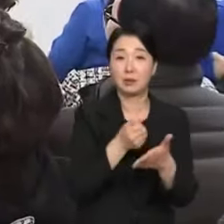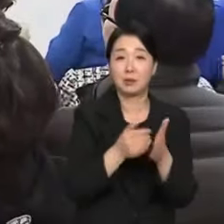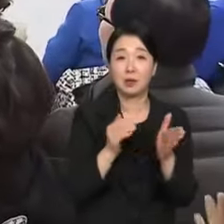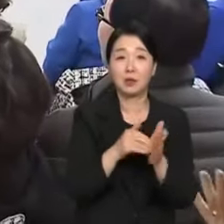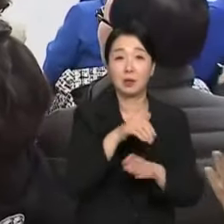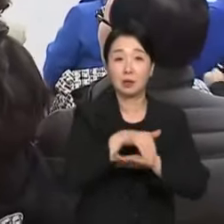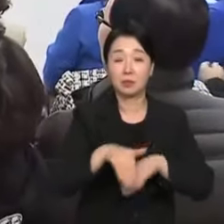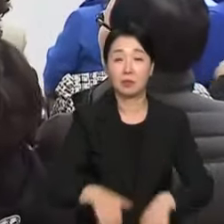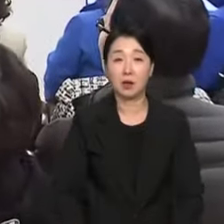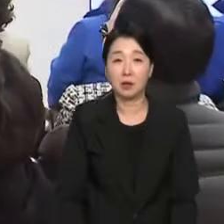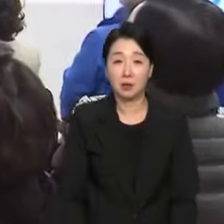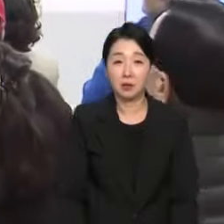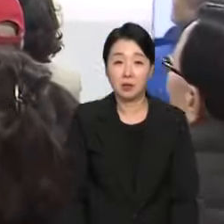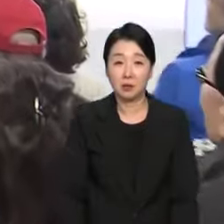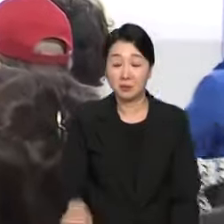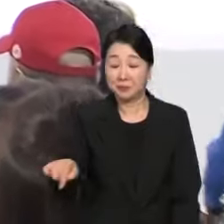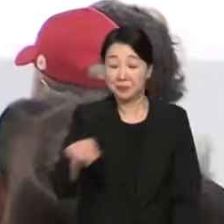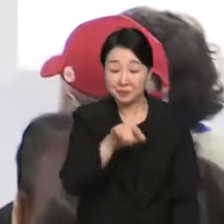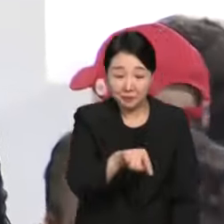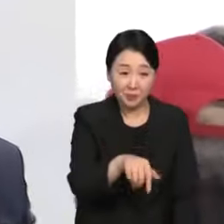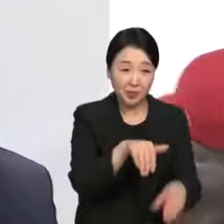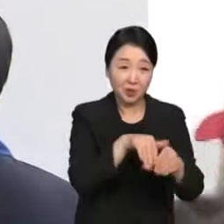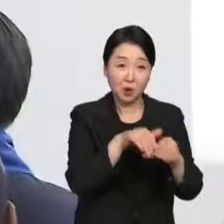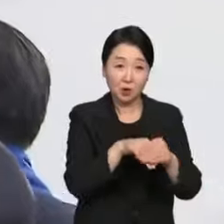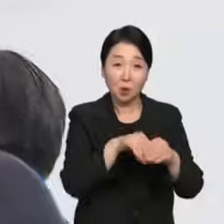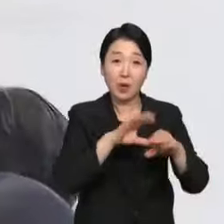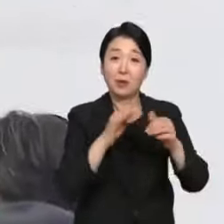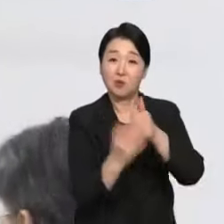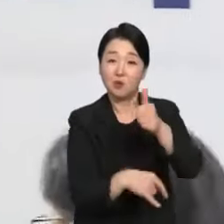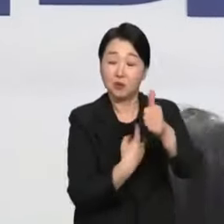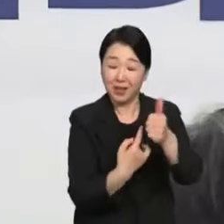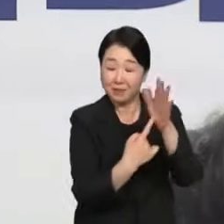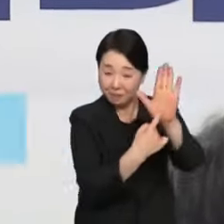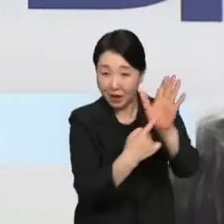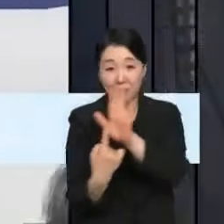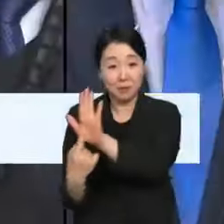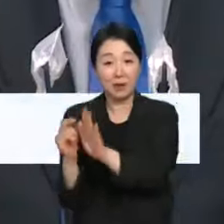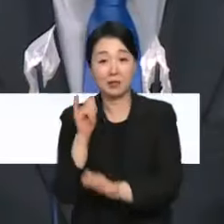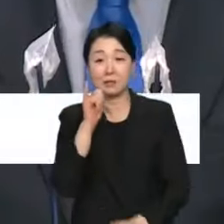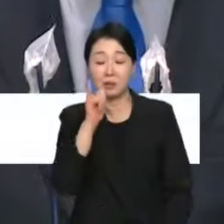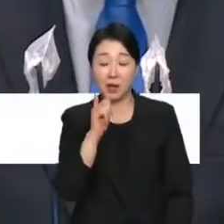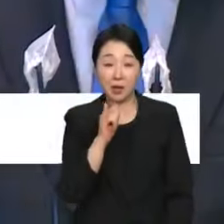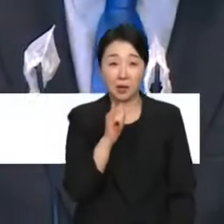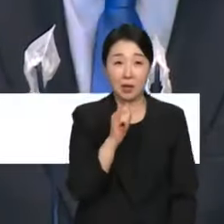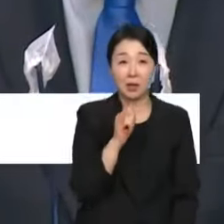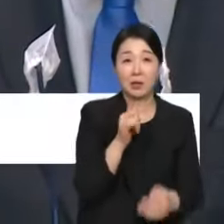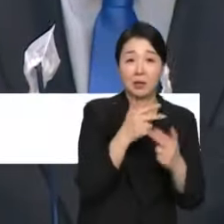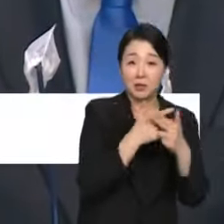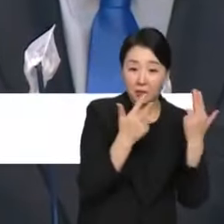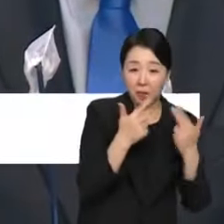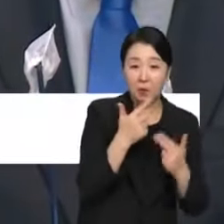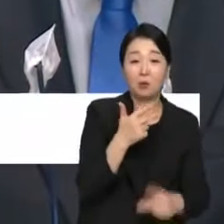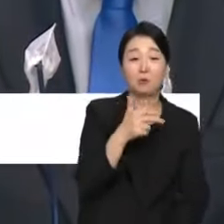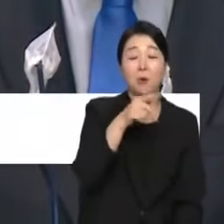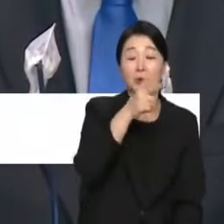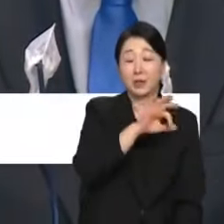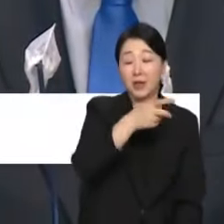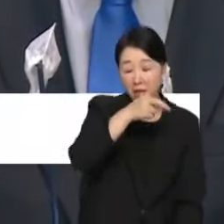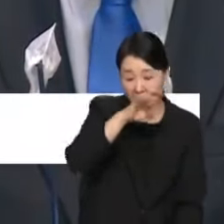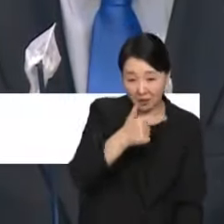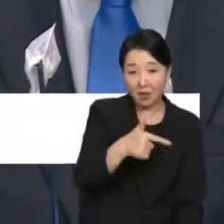양당 선대위의 윤곽도 드러나고 있습니다. 민주당은 이재명 대표와 이해찬, 김부겸, 정세균 전